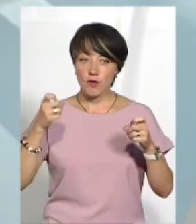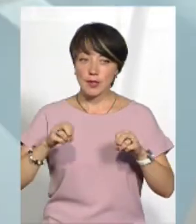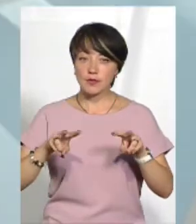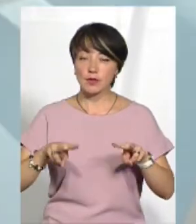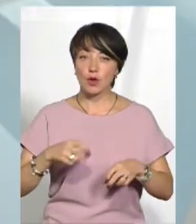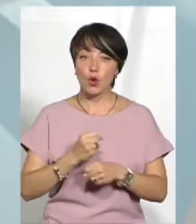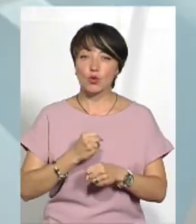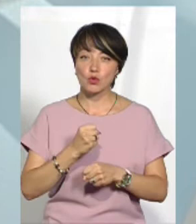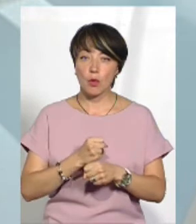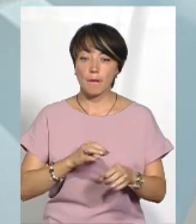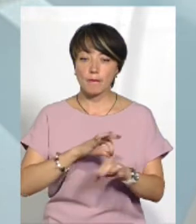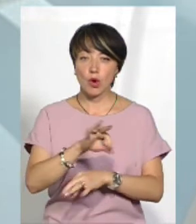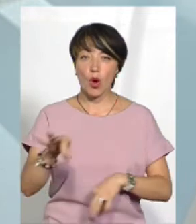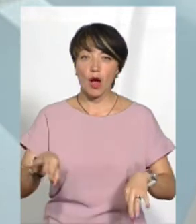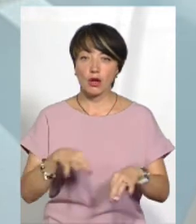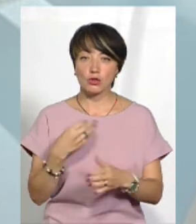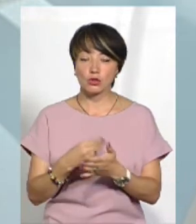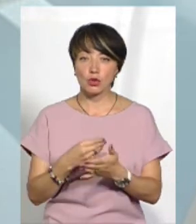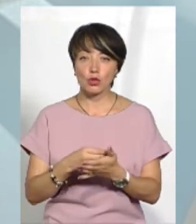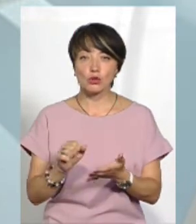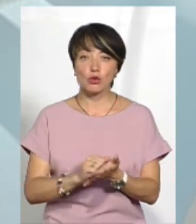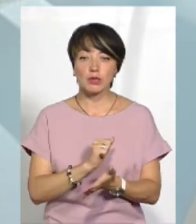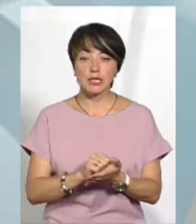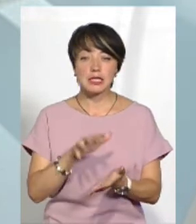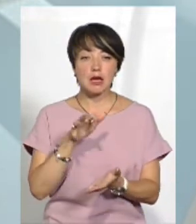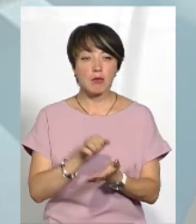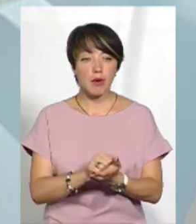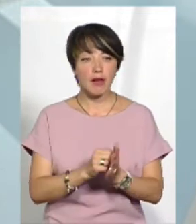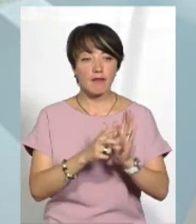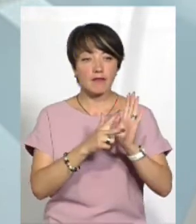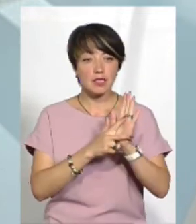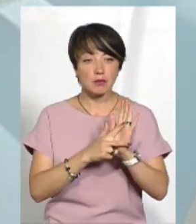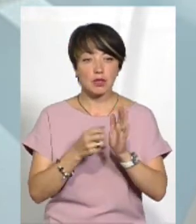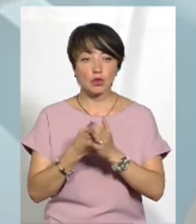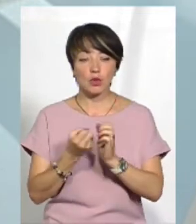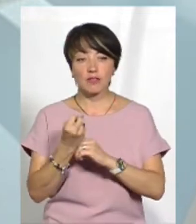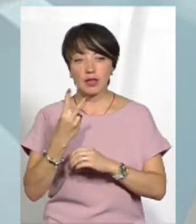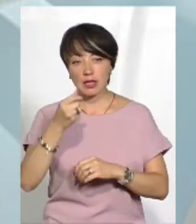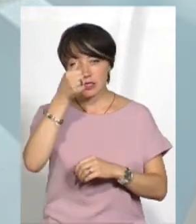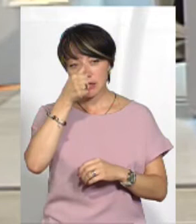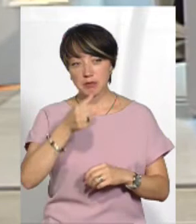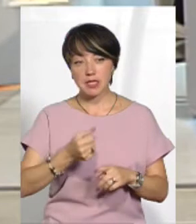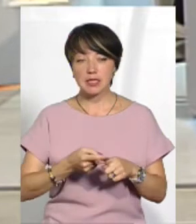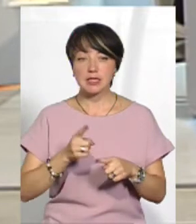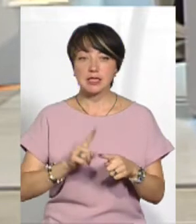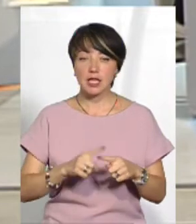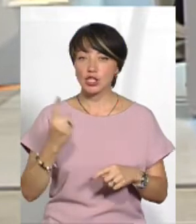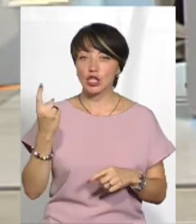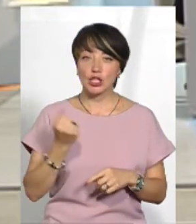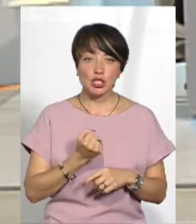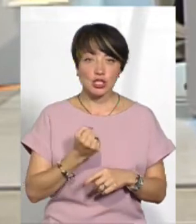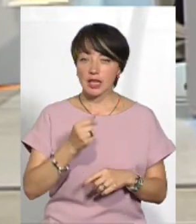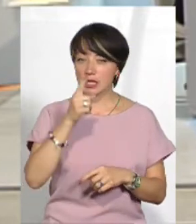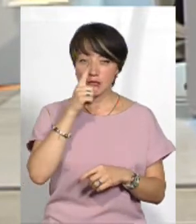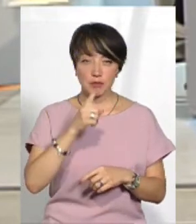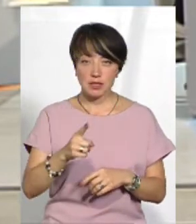фахівців розроблення проектно-кошторисної документації займає від 8 до 12 місяців. Це не за тиждень і